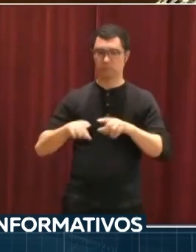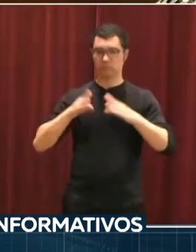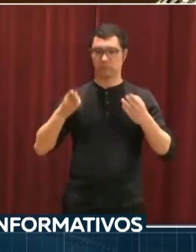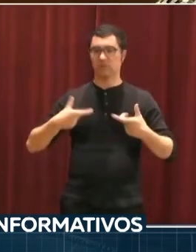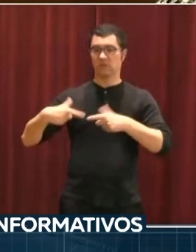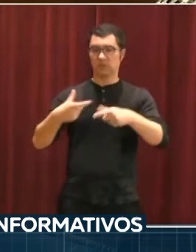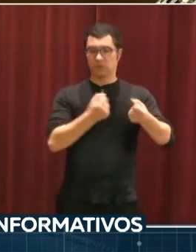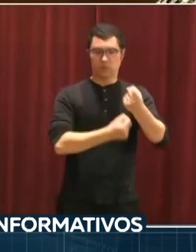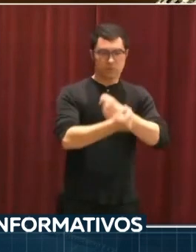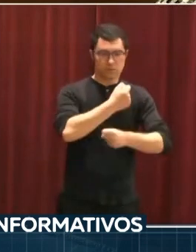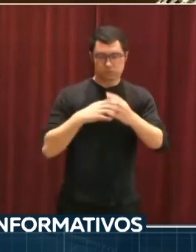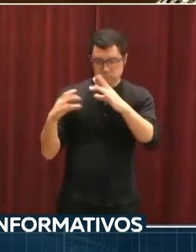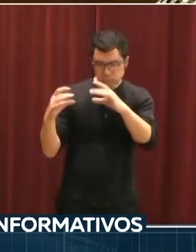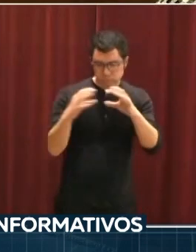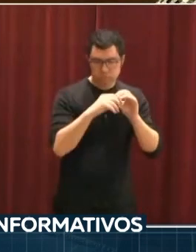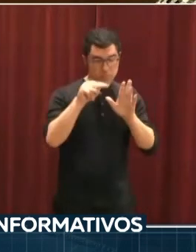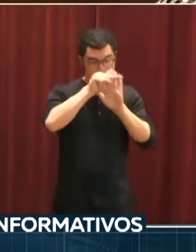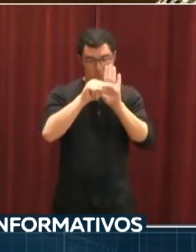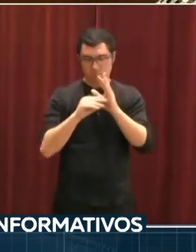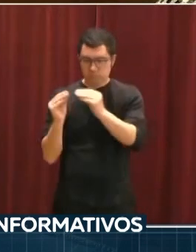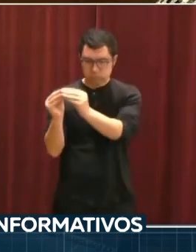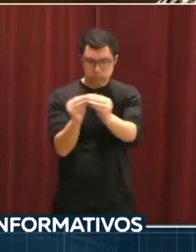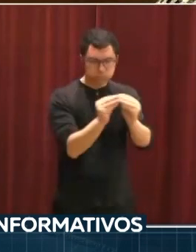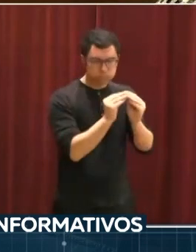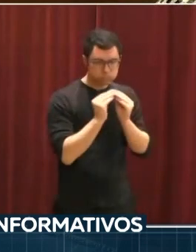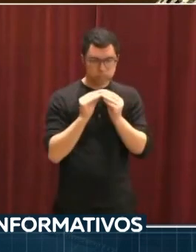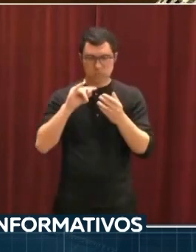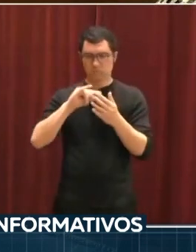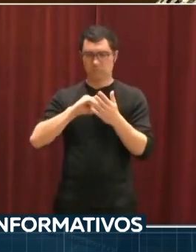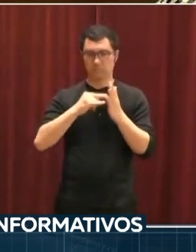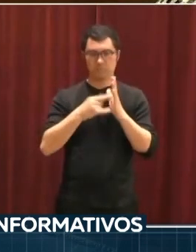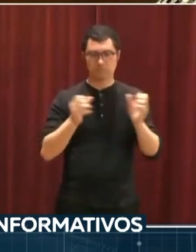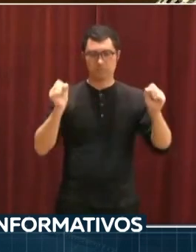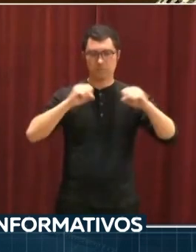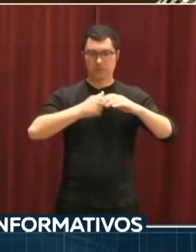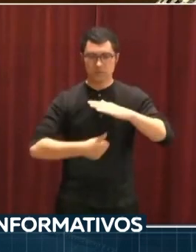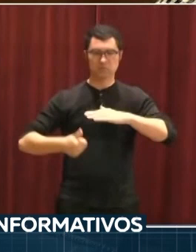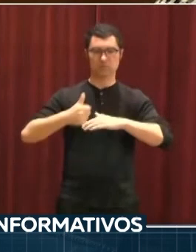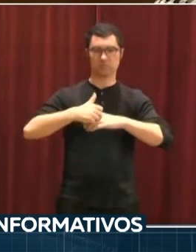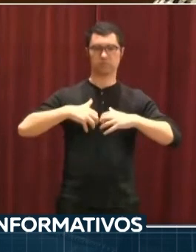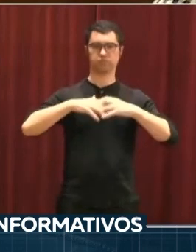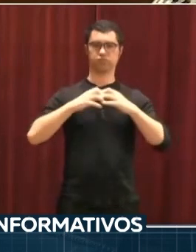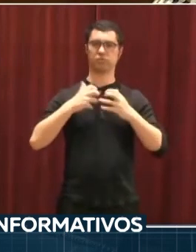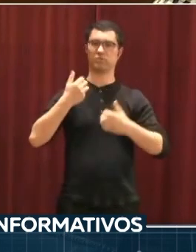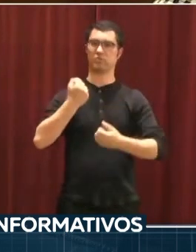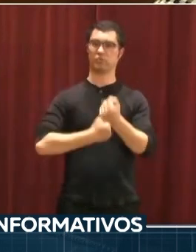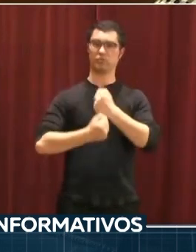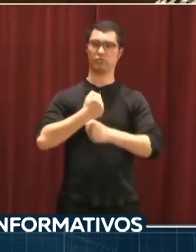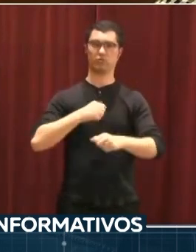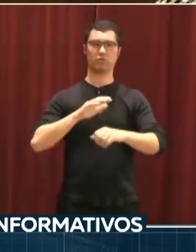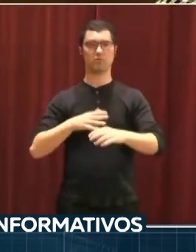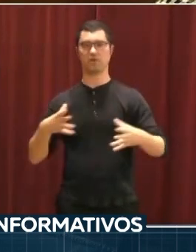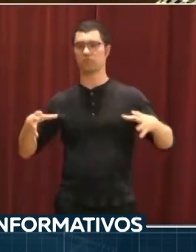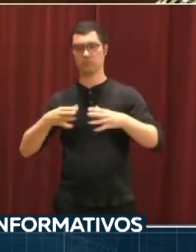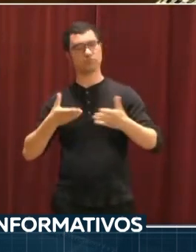per pactar aquestes mesures, que convocarem el pacte de reactivació de forma imminent també per poder treballar conjuntament aquestes mesures